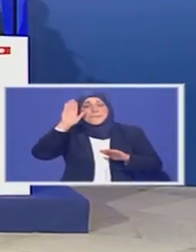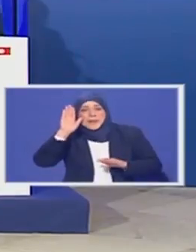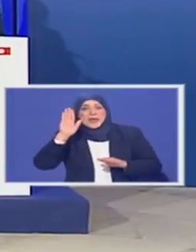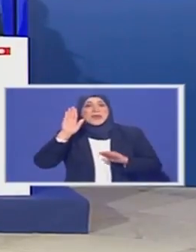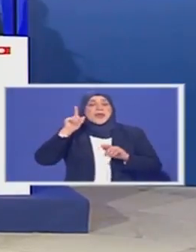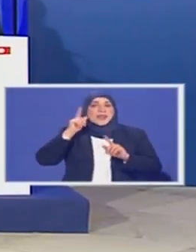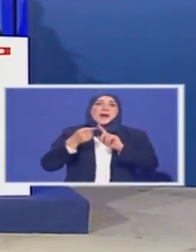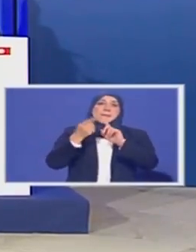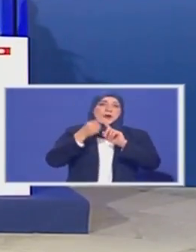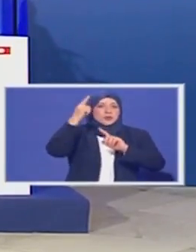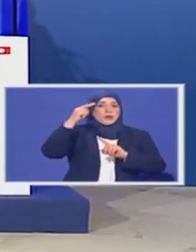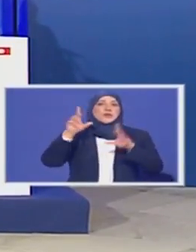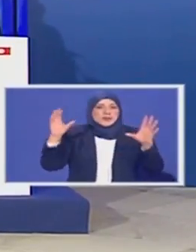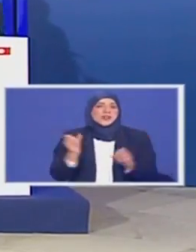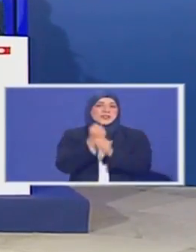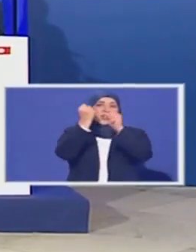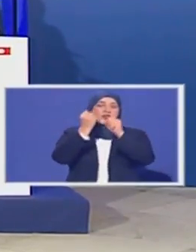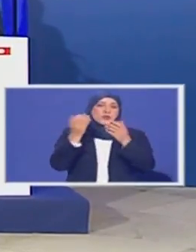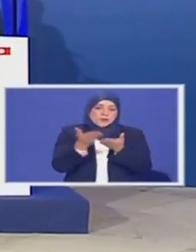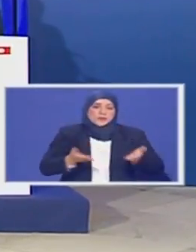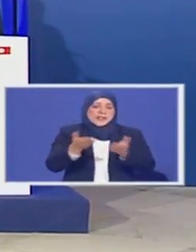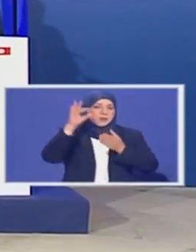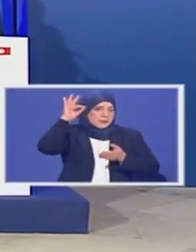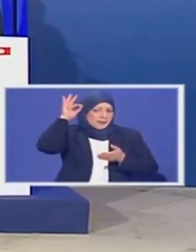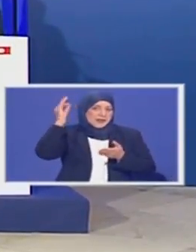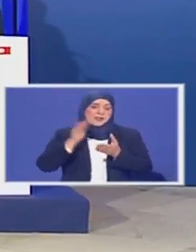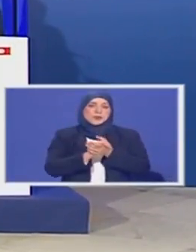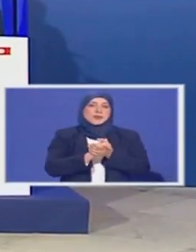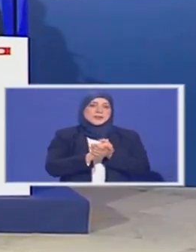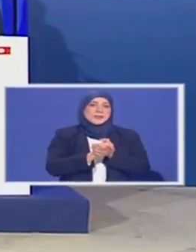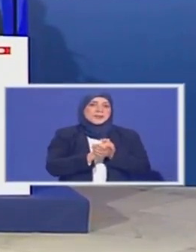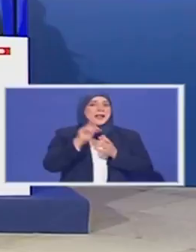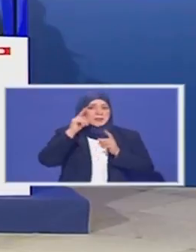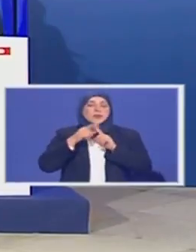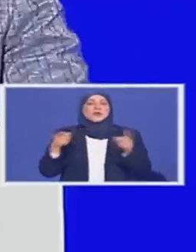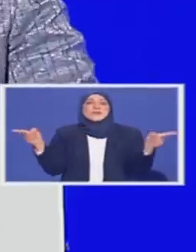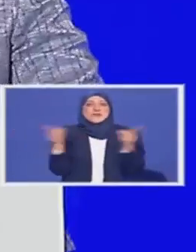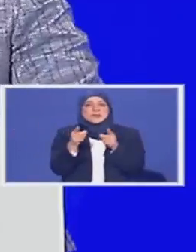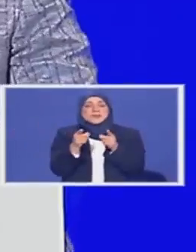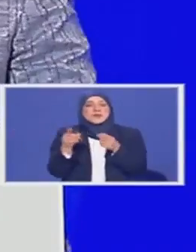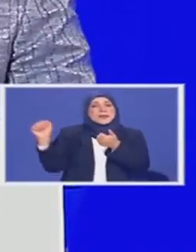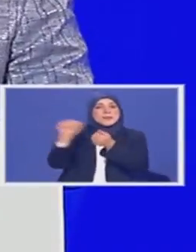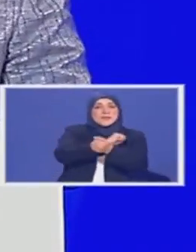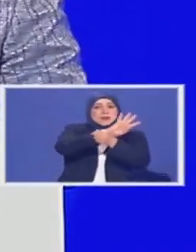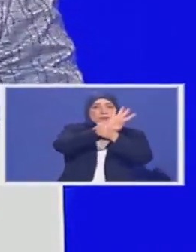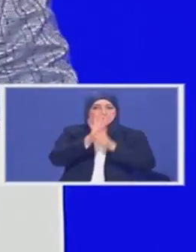مهم باش نجموا نجحوا المقاربة كما قلنا، مقاربة التحكم ومقاربة